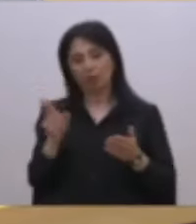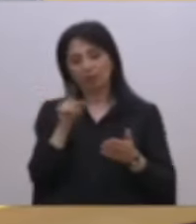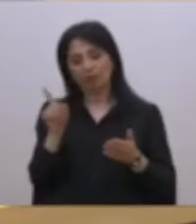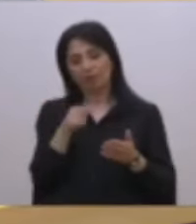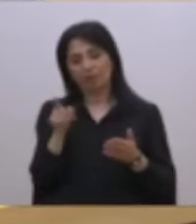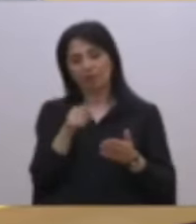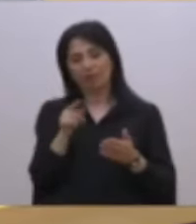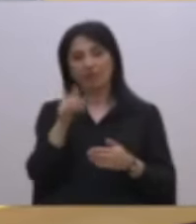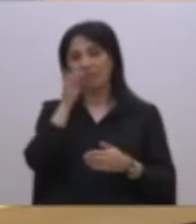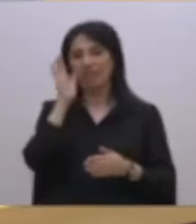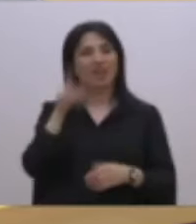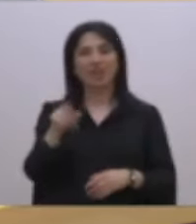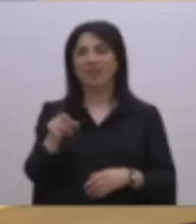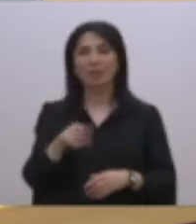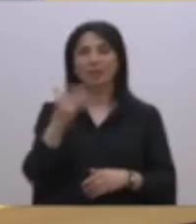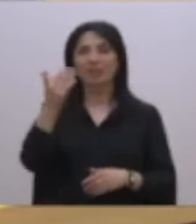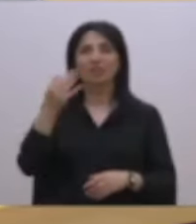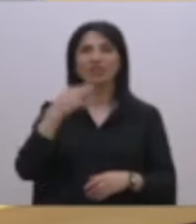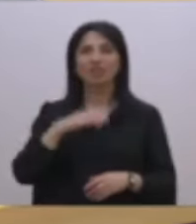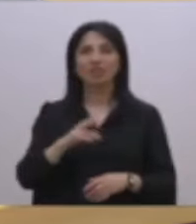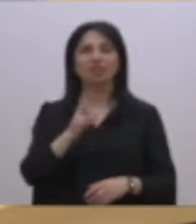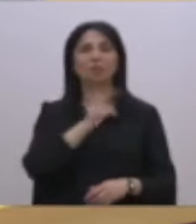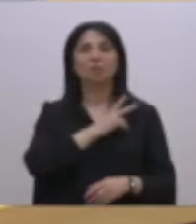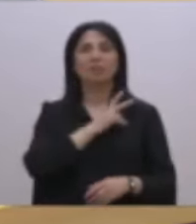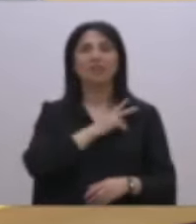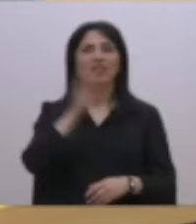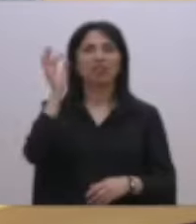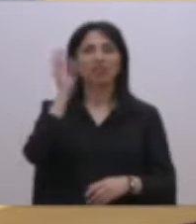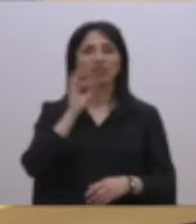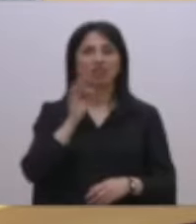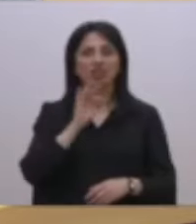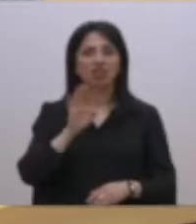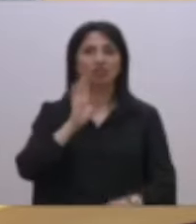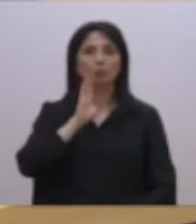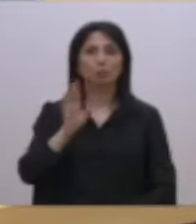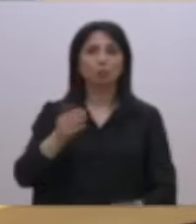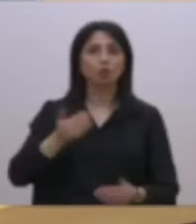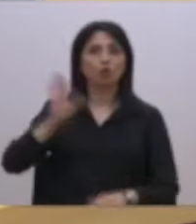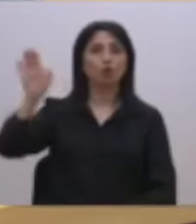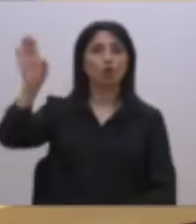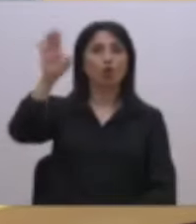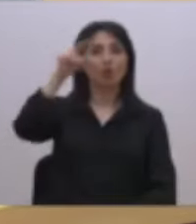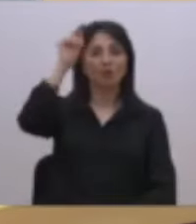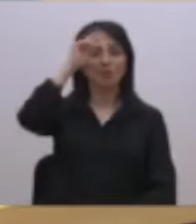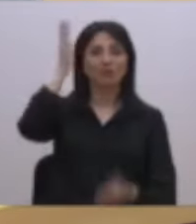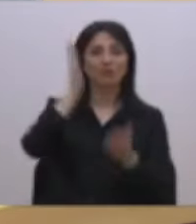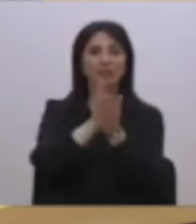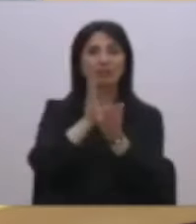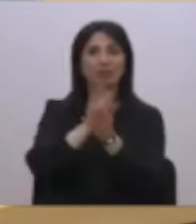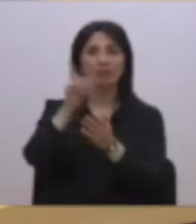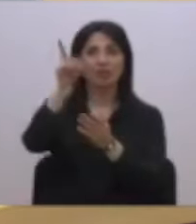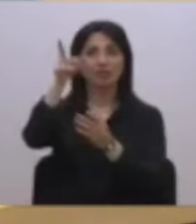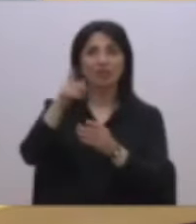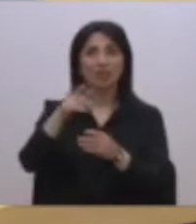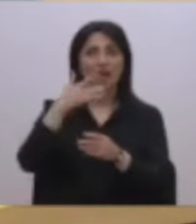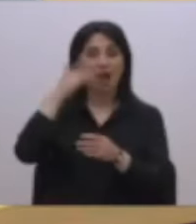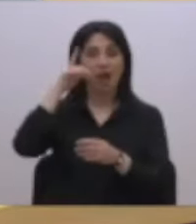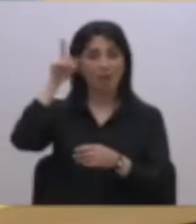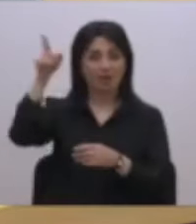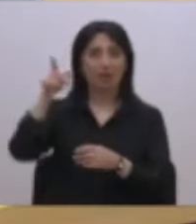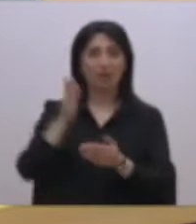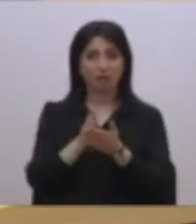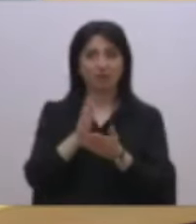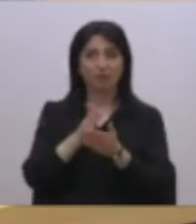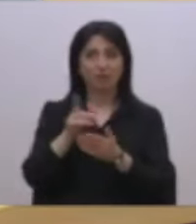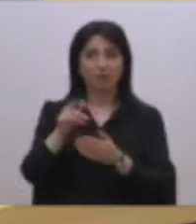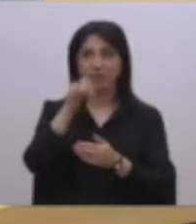ეს ვეღარ გექნება. თქვენი შვილები დიდ ბრიტანეთში, გერმანიაში, ბრიუსელში რო ცხოვრობენ და სწავლობენ, ესენი ძადა ამერიკის შეერთებულ